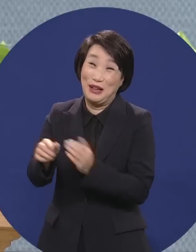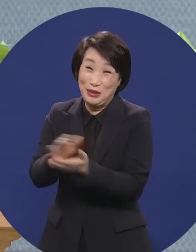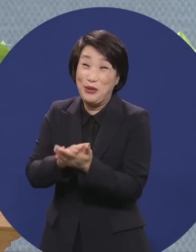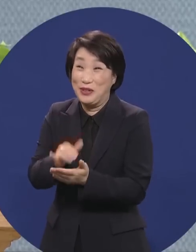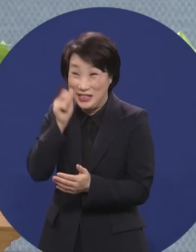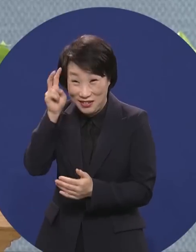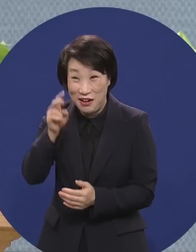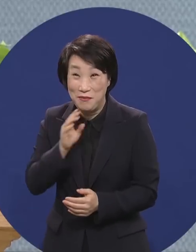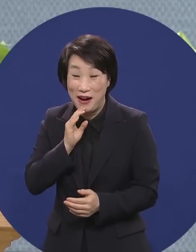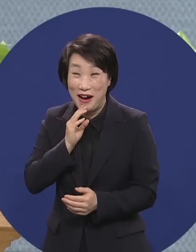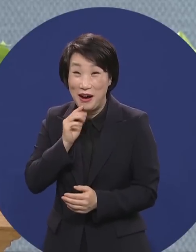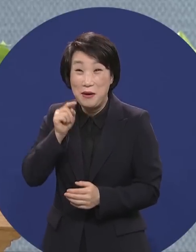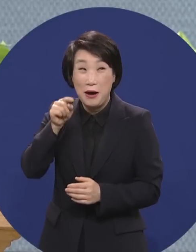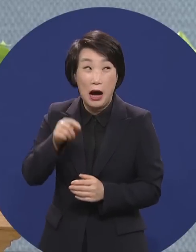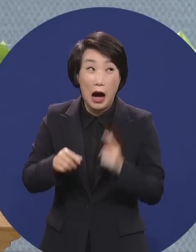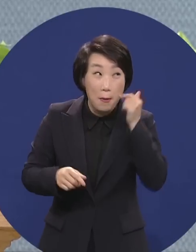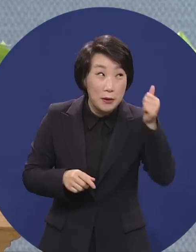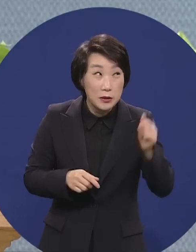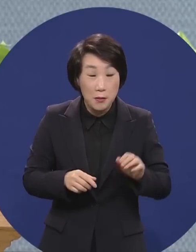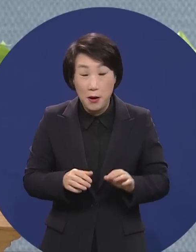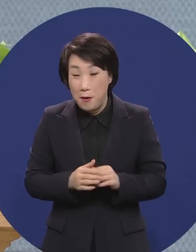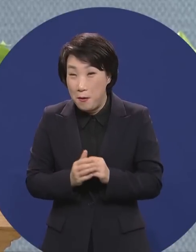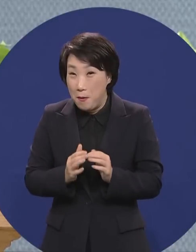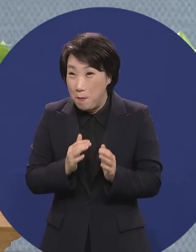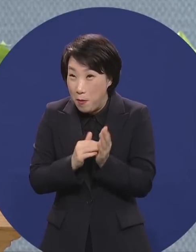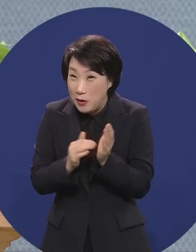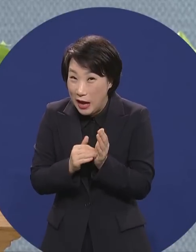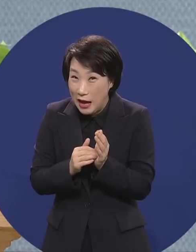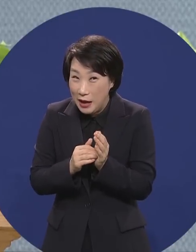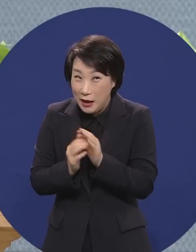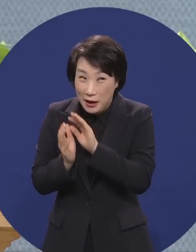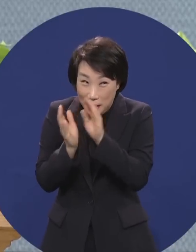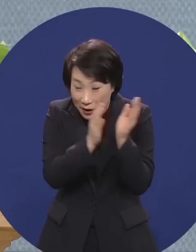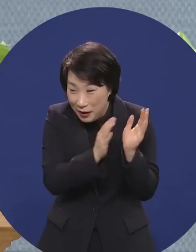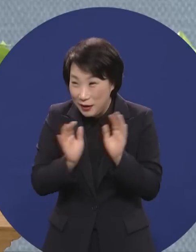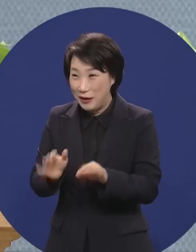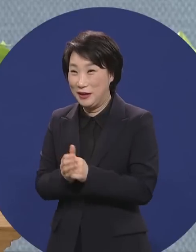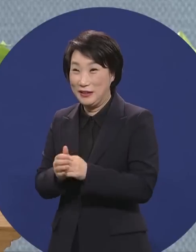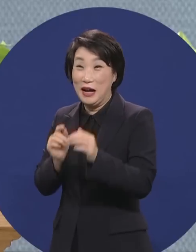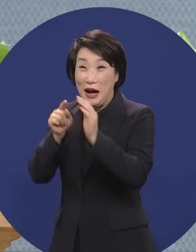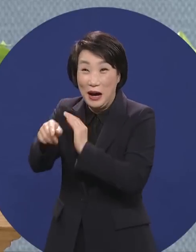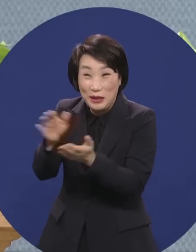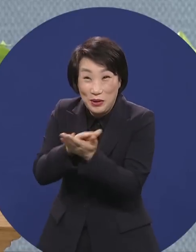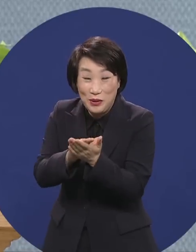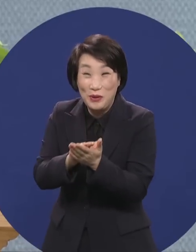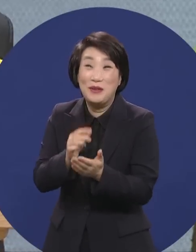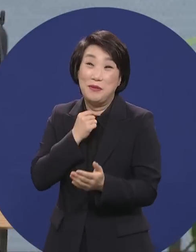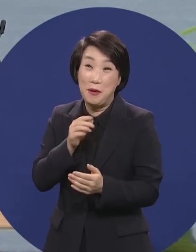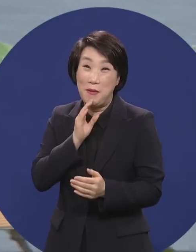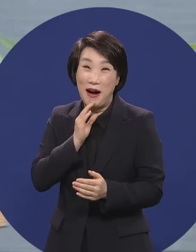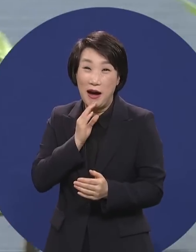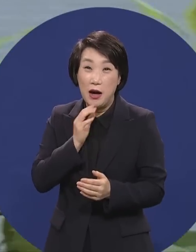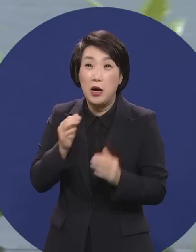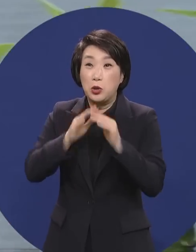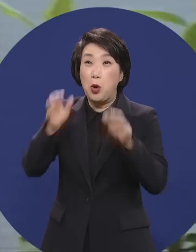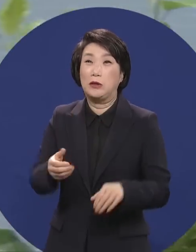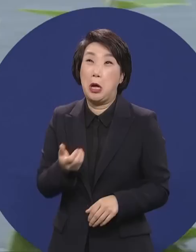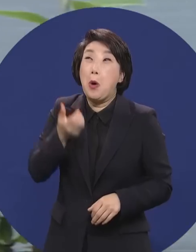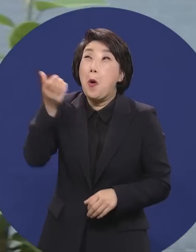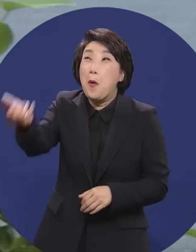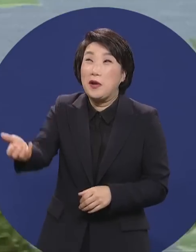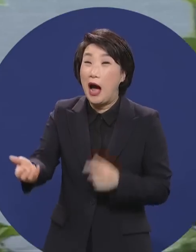하지 말라기도 밖에 나가 아버지 몰래 할 거요. 응? 아버지 안 보라고 동네를 움직여가서 저 동네 가서